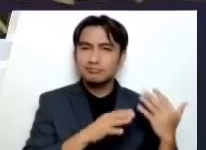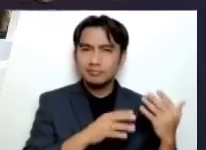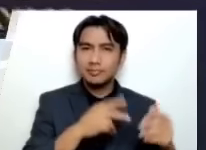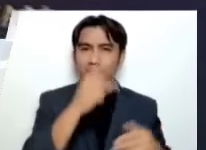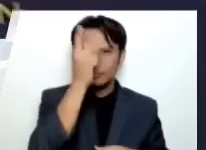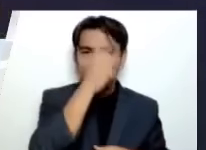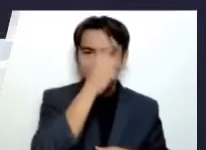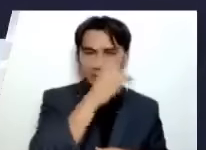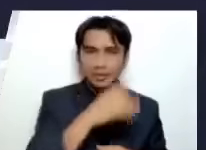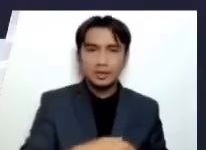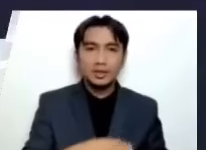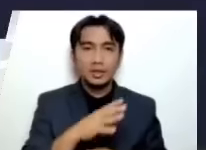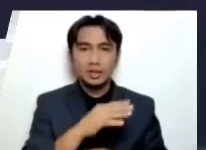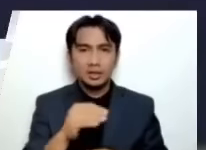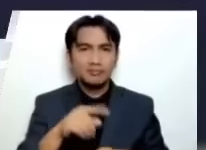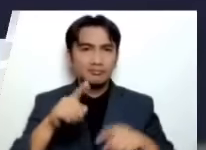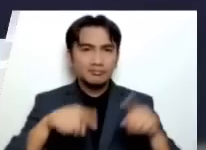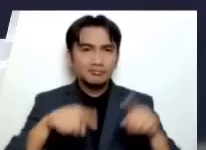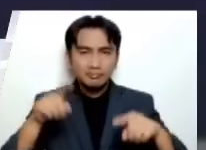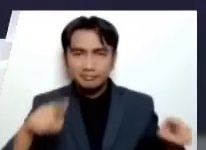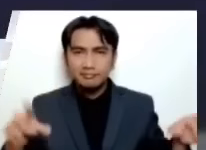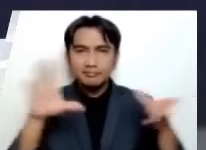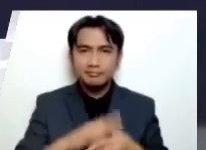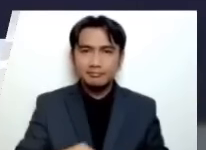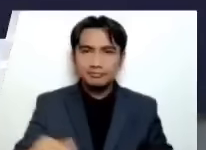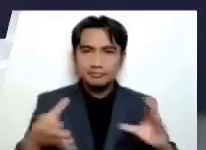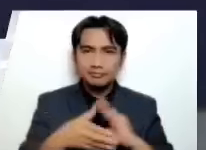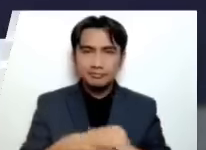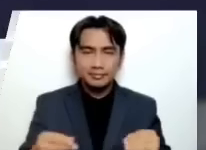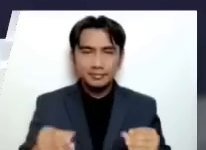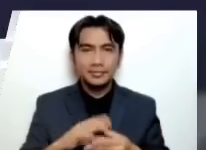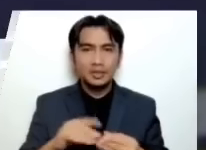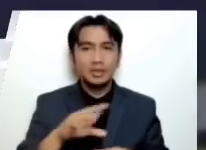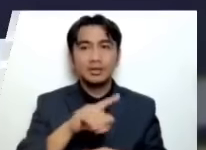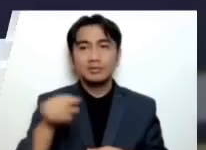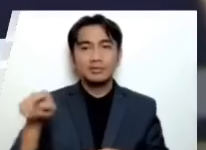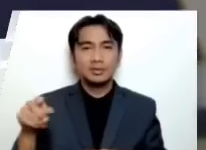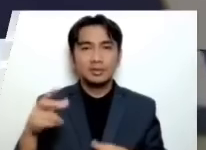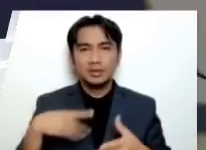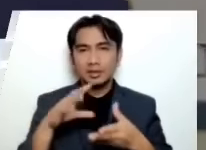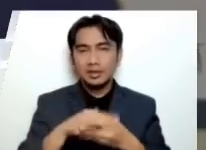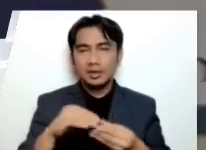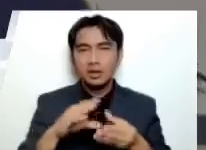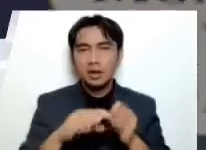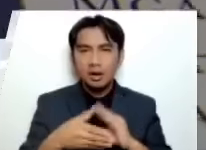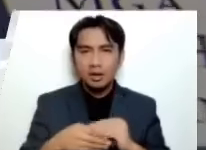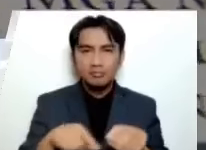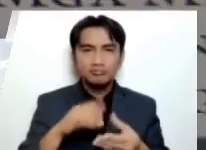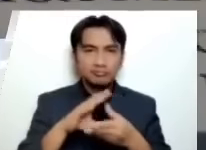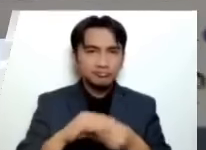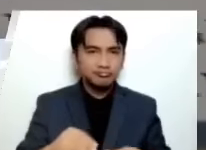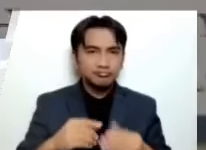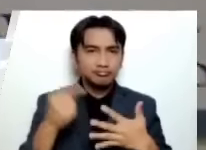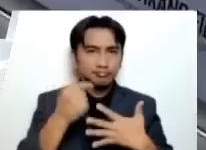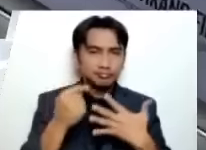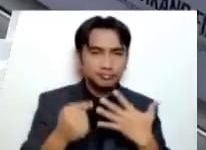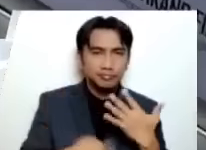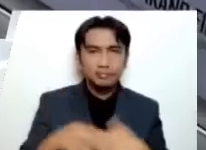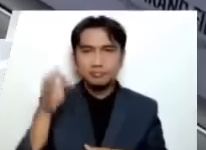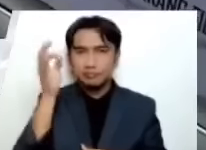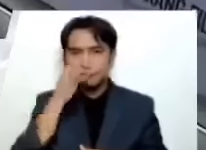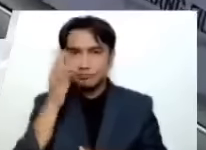at mga piling kwento, pati ang aklat ng kalipunan ng mga akdang dulang Mindanawon at makapilipinong pananaw,